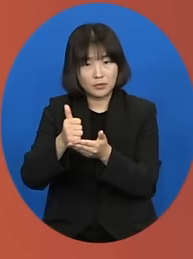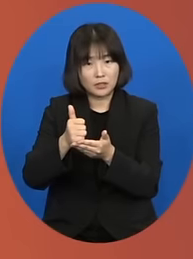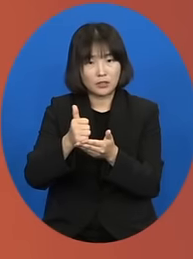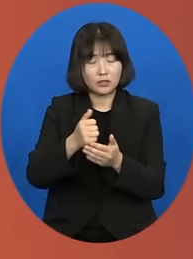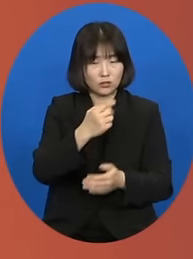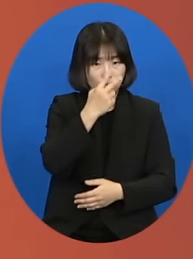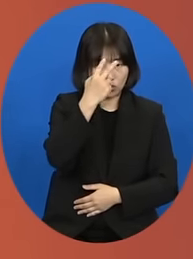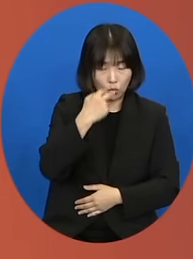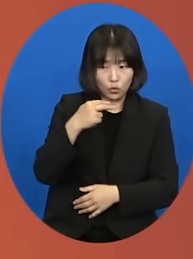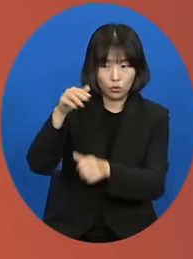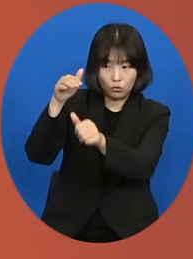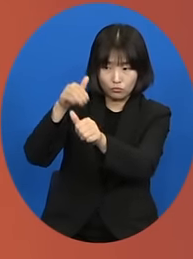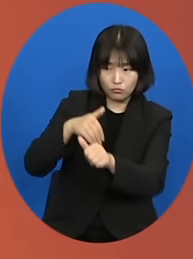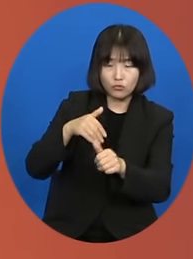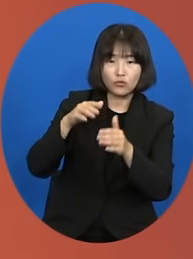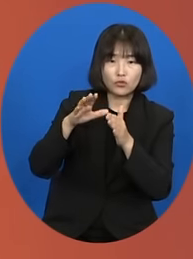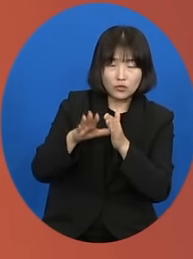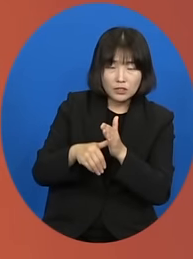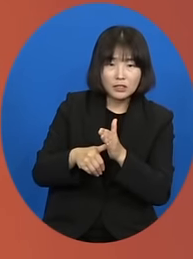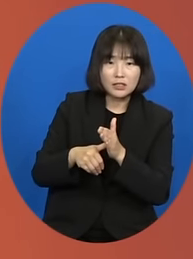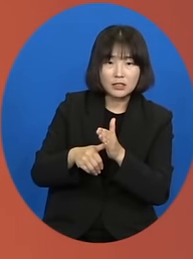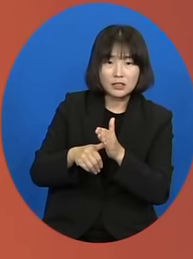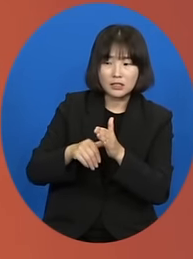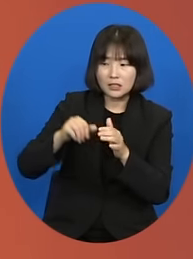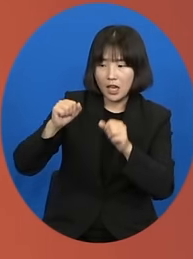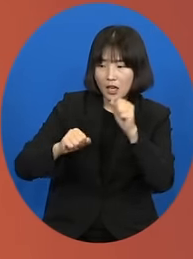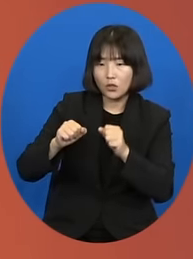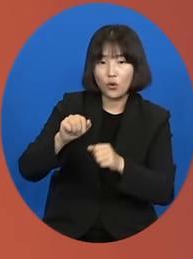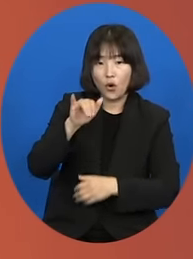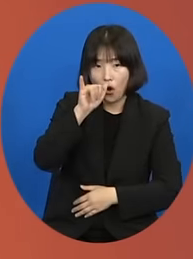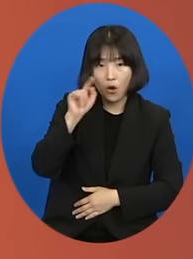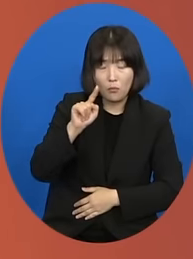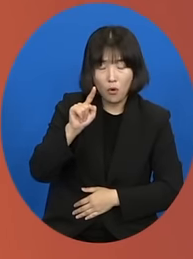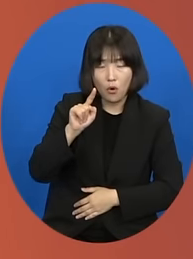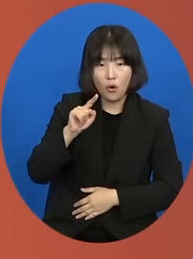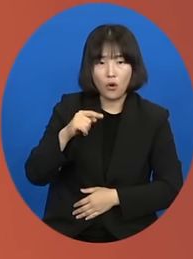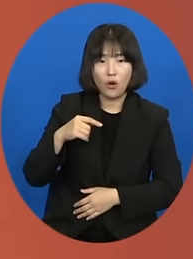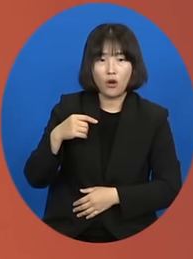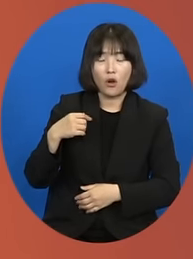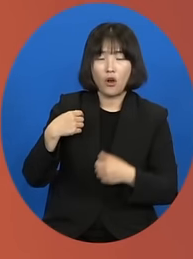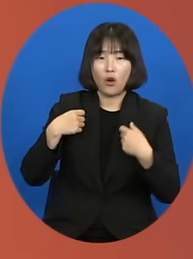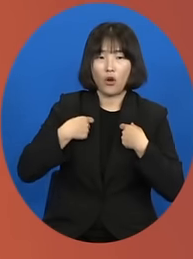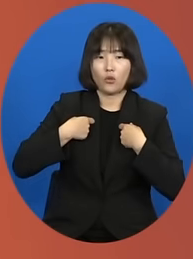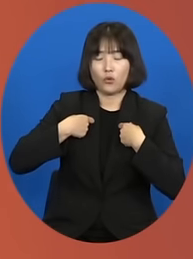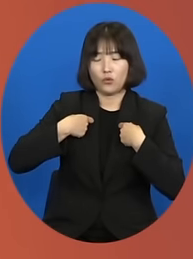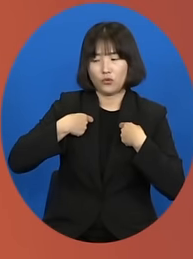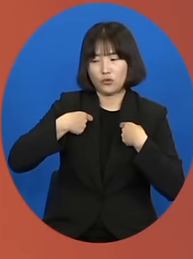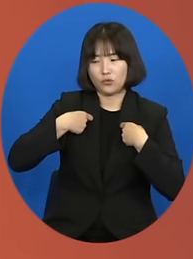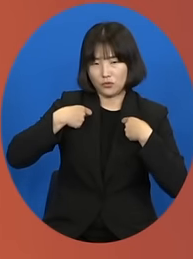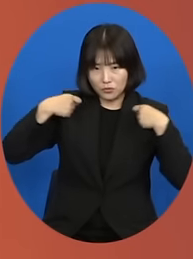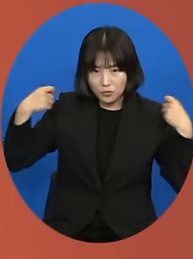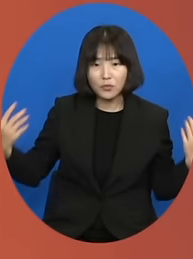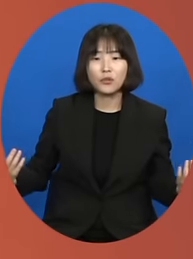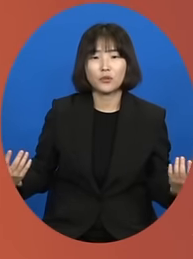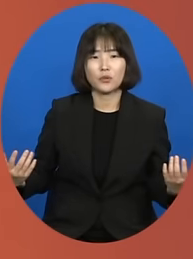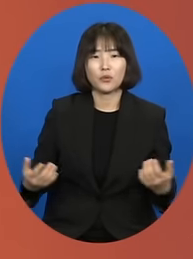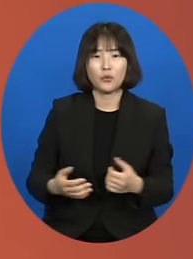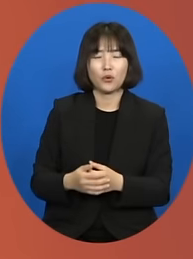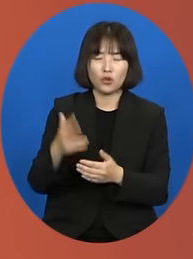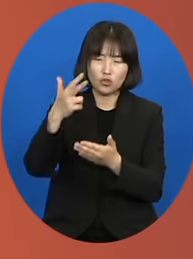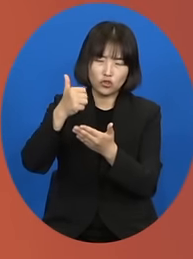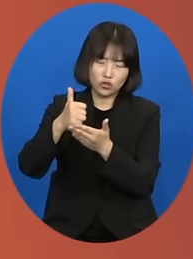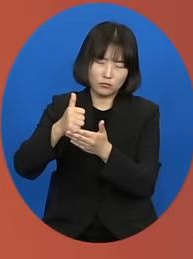한 행동이 한 가지가 있습니다. 뭘까요? 제가 입고 있던 그 겉옷을 내어 버리고